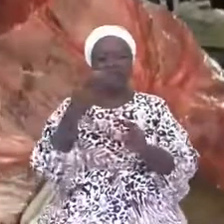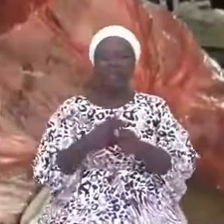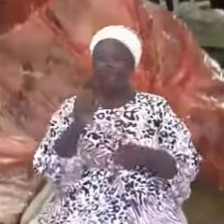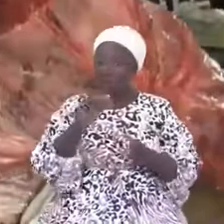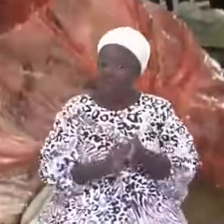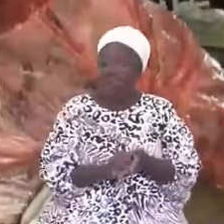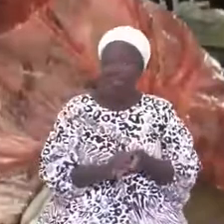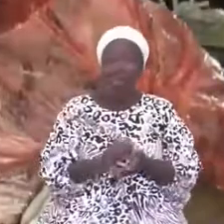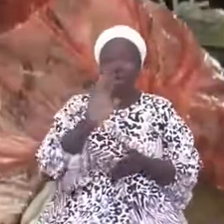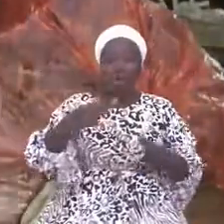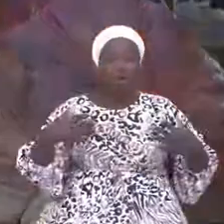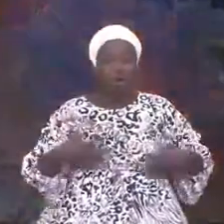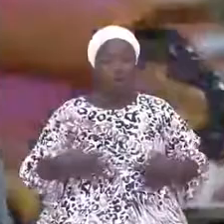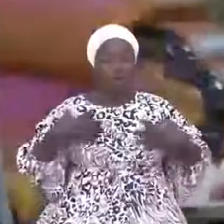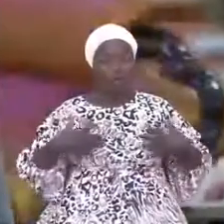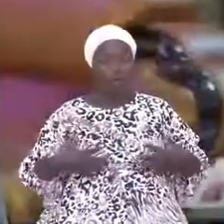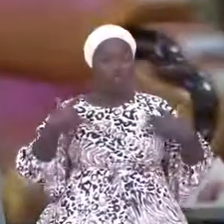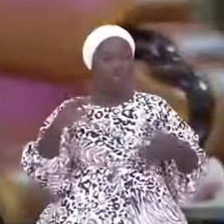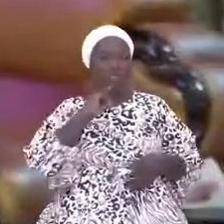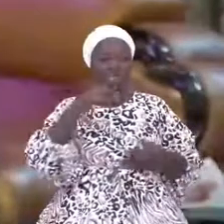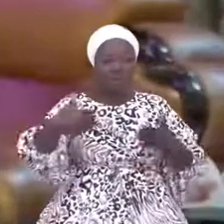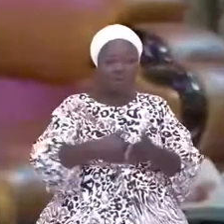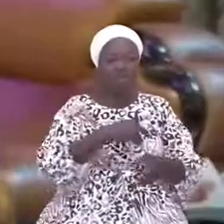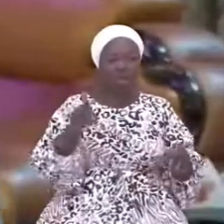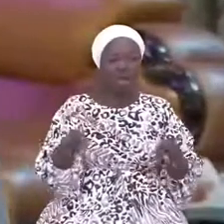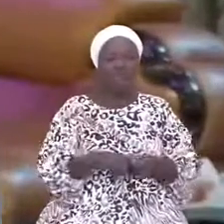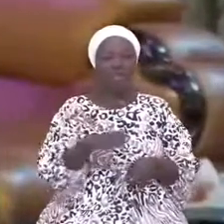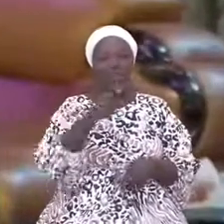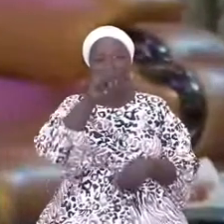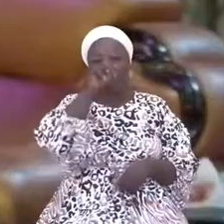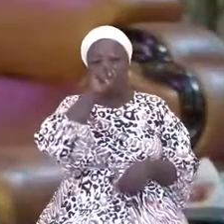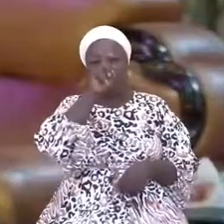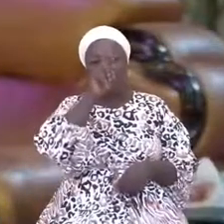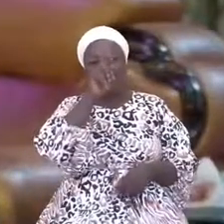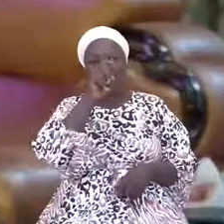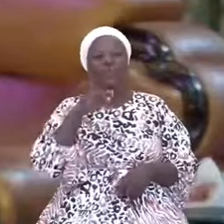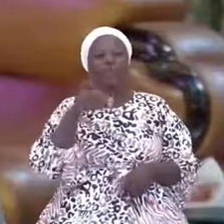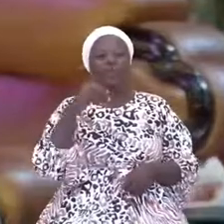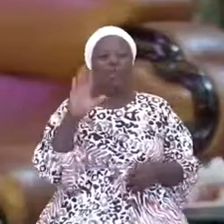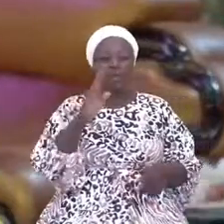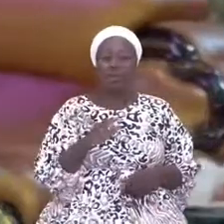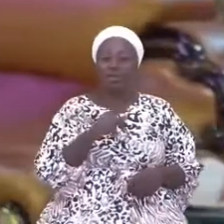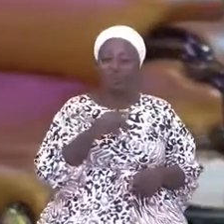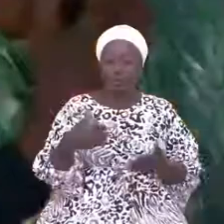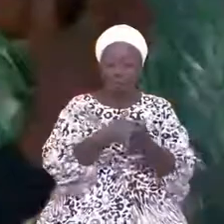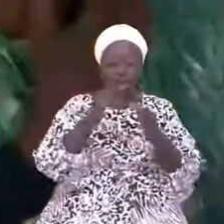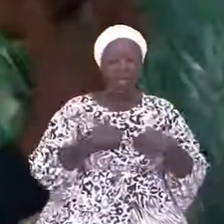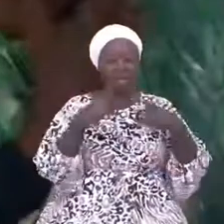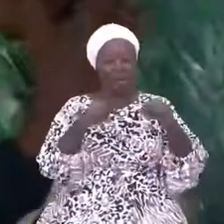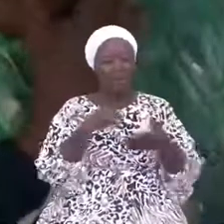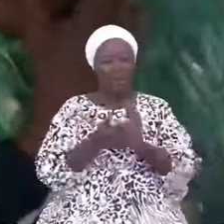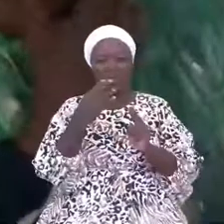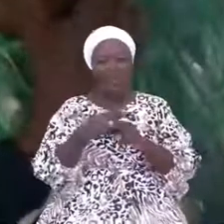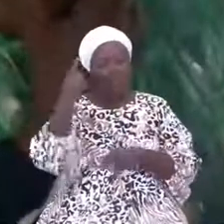Il va te rassasier ce soir. Qui te fait rajeunir comme l'aigle. L'aigle.